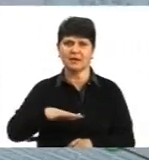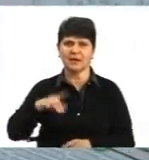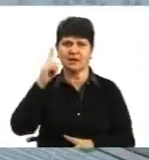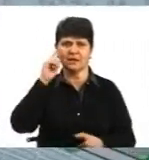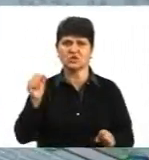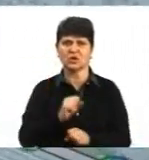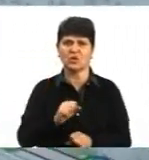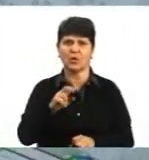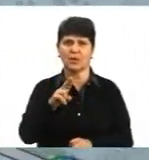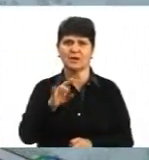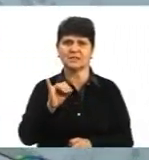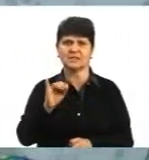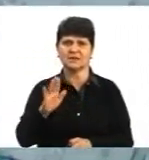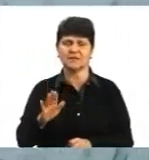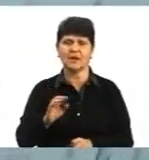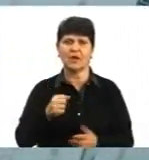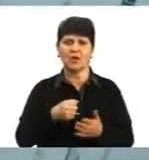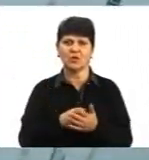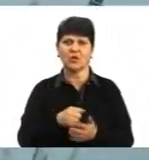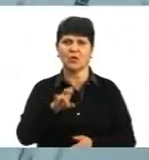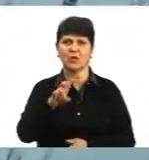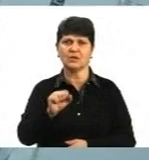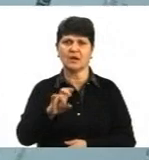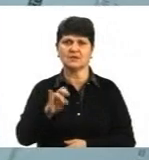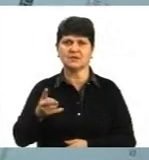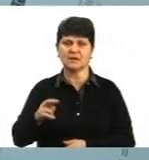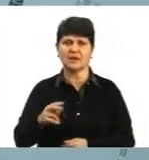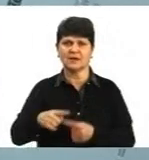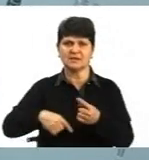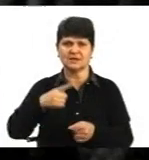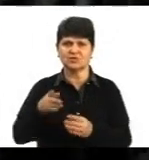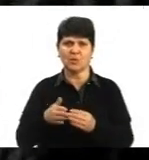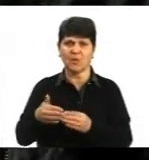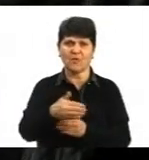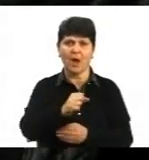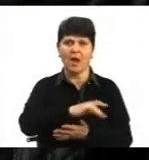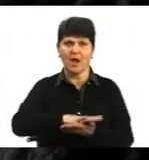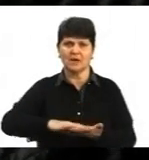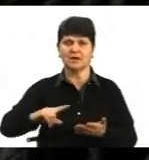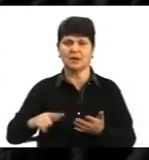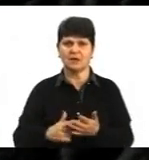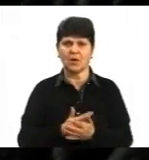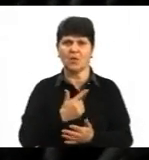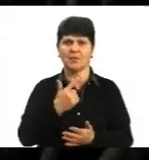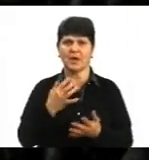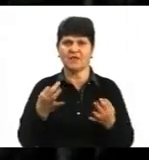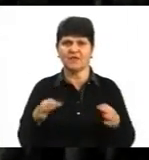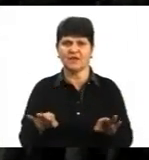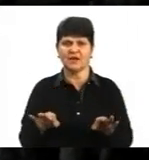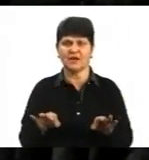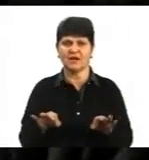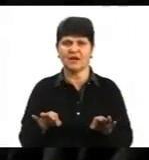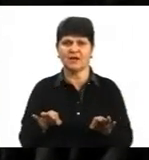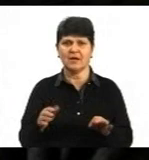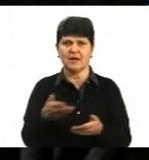і до Нансена і слідуючий поворот. А далі у нас знову-таки вільна, свобідна, і ми з